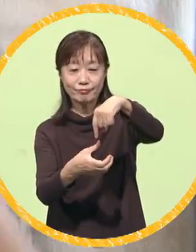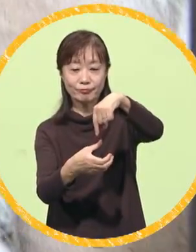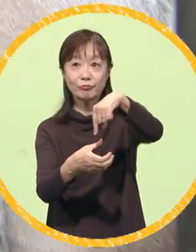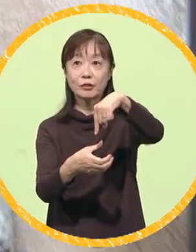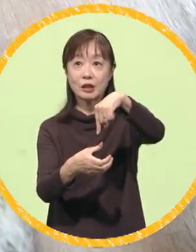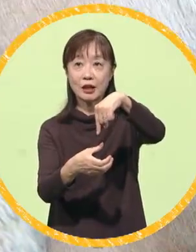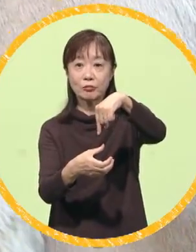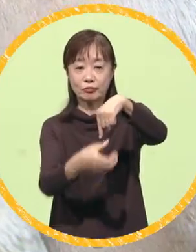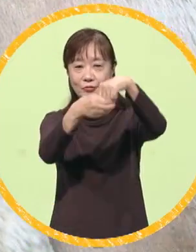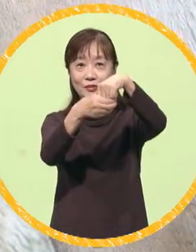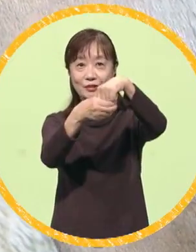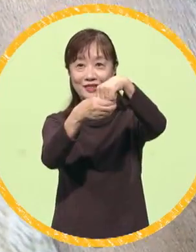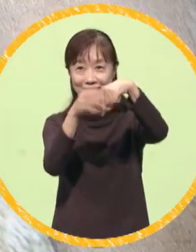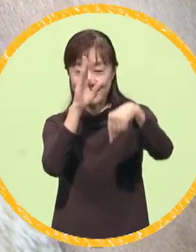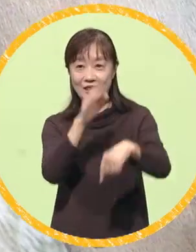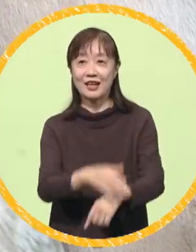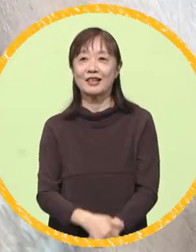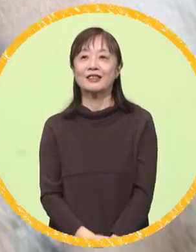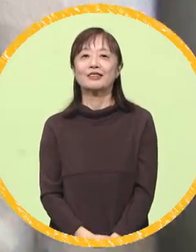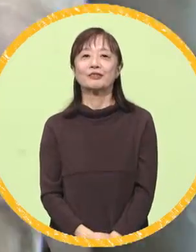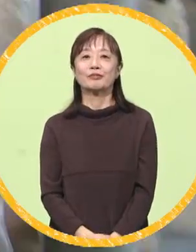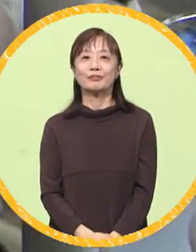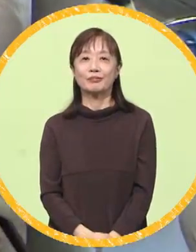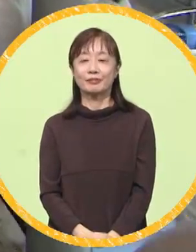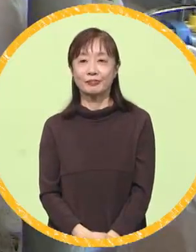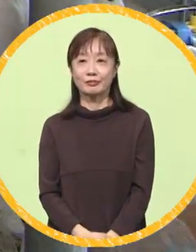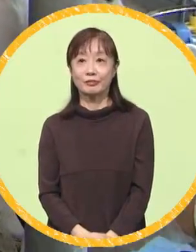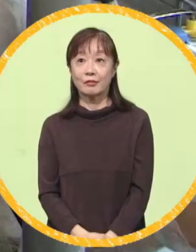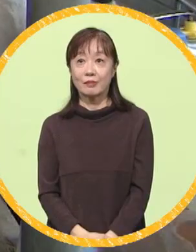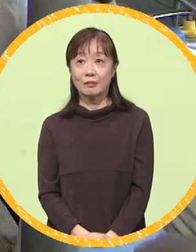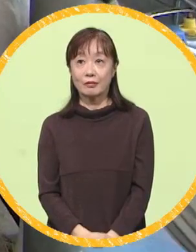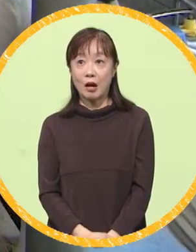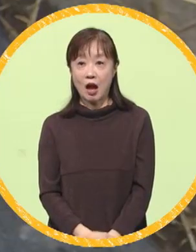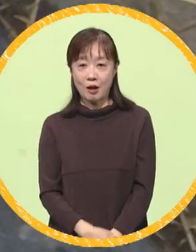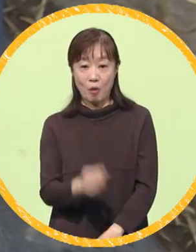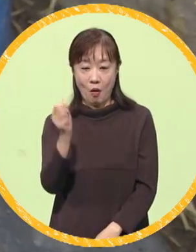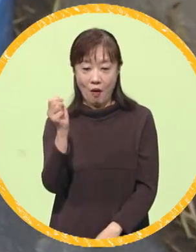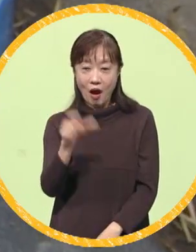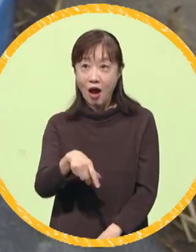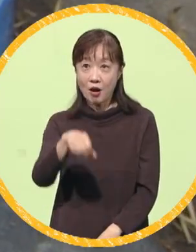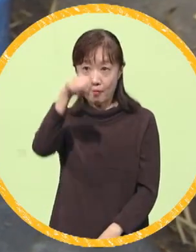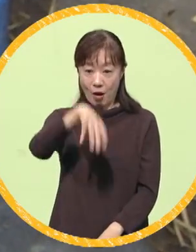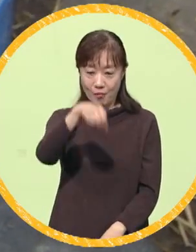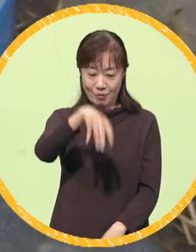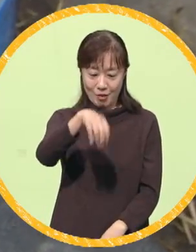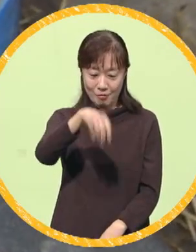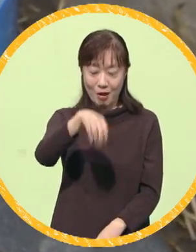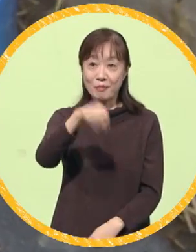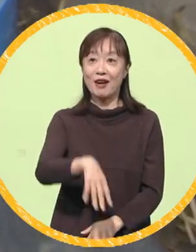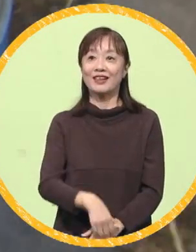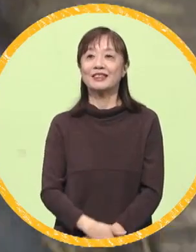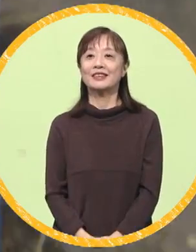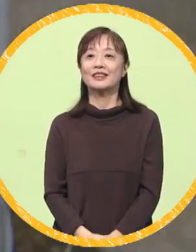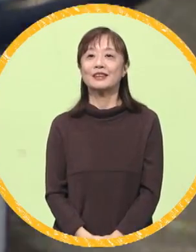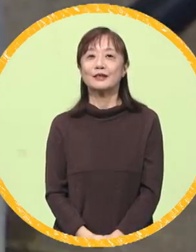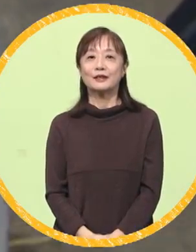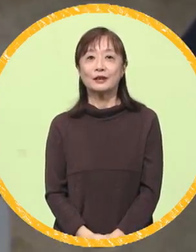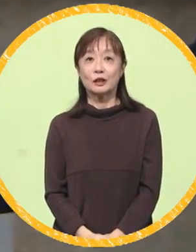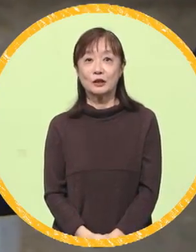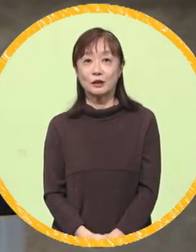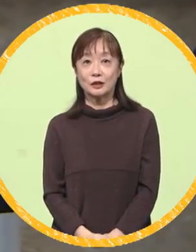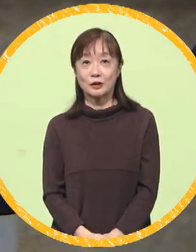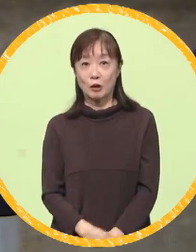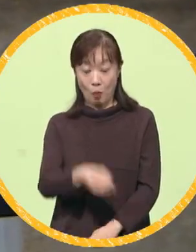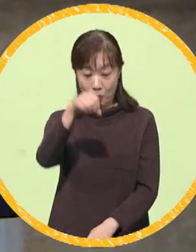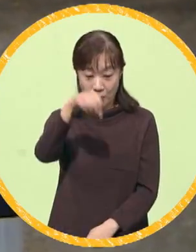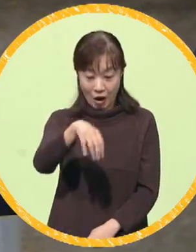のところにしたら伸ばしてください。 伸ばす。そうです。あ、入った。あー、もう見てください、ほら出てる。すごい勢い